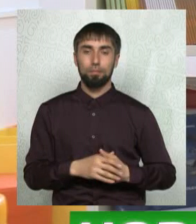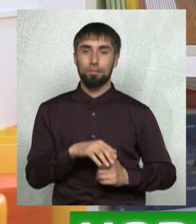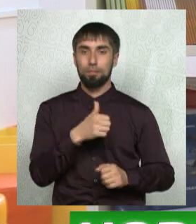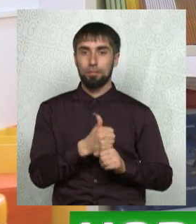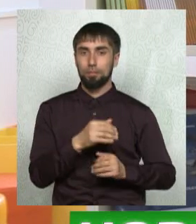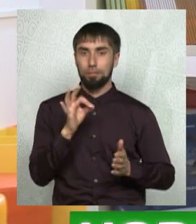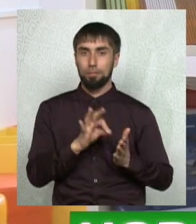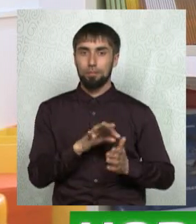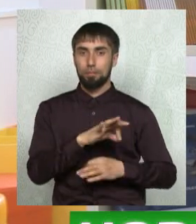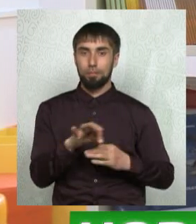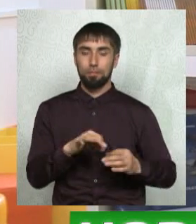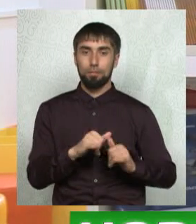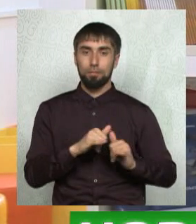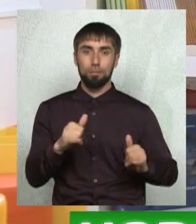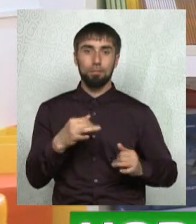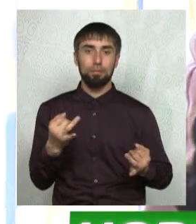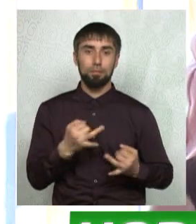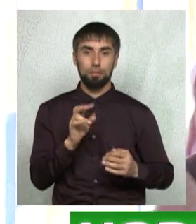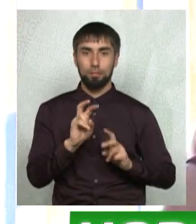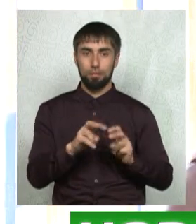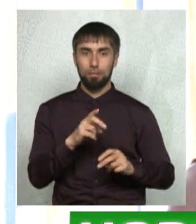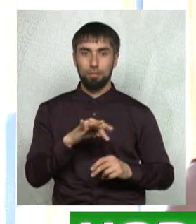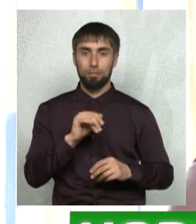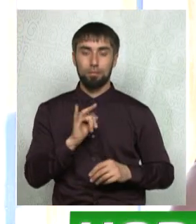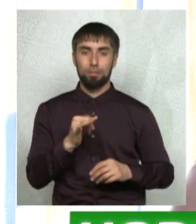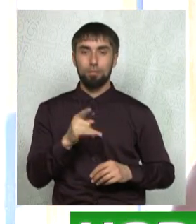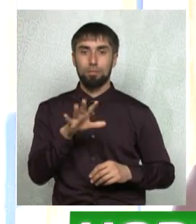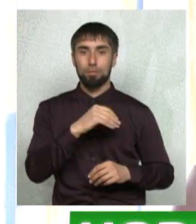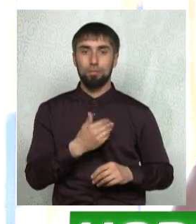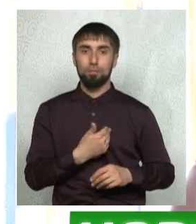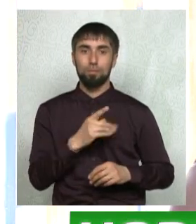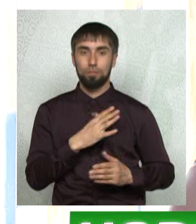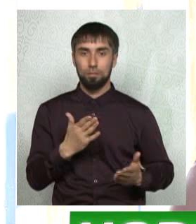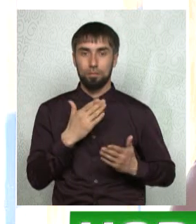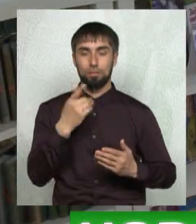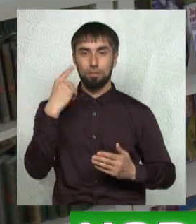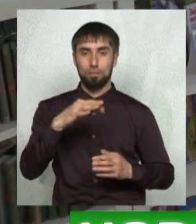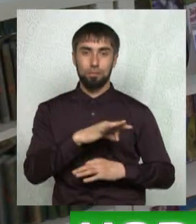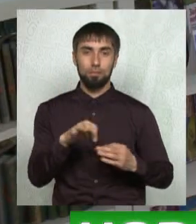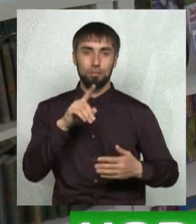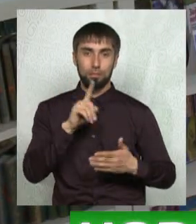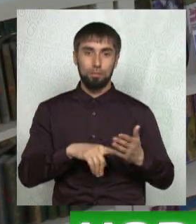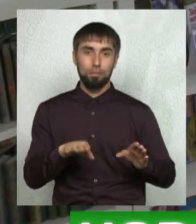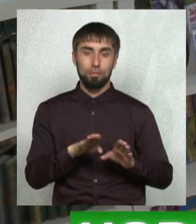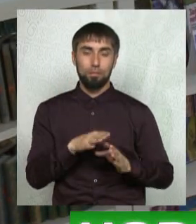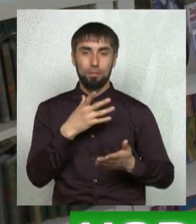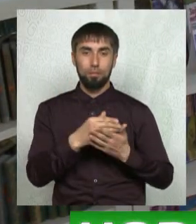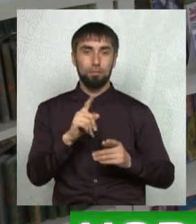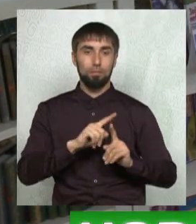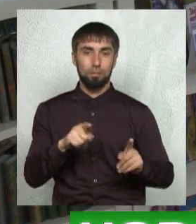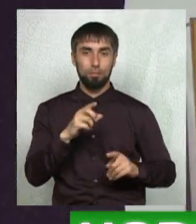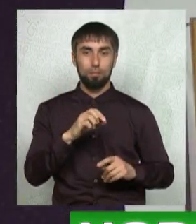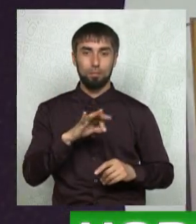Главная цель проекта – повысить интерес к посещению библиотек и привить желание к чтению. Организаторы проекта уверены, такой своеобразный